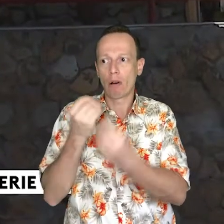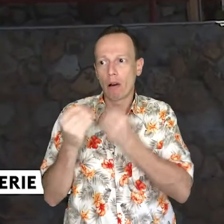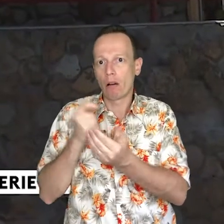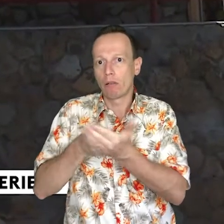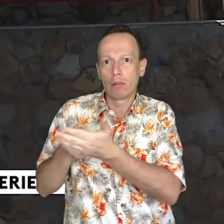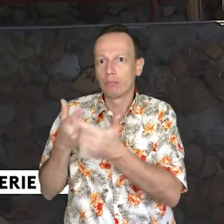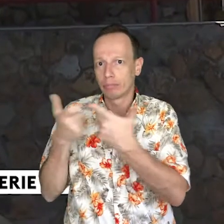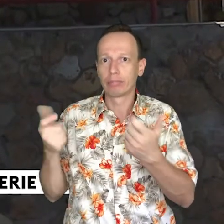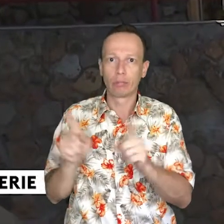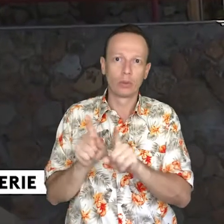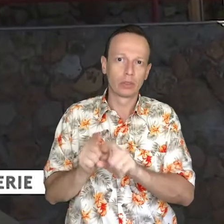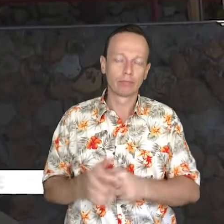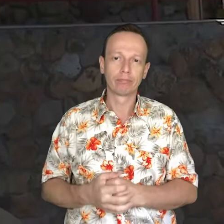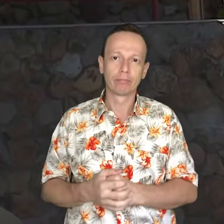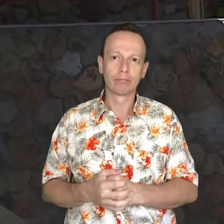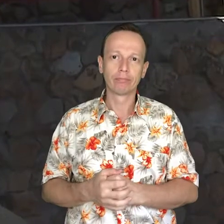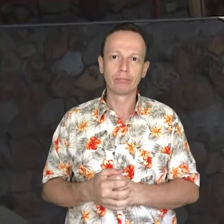de pouvoir se venir un peu à certains besoins.